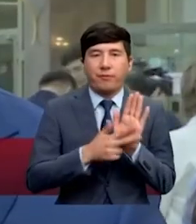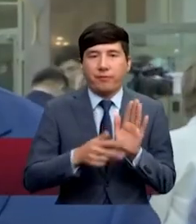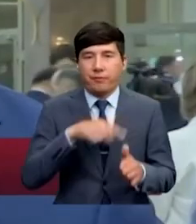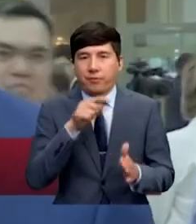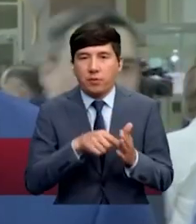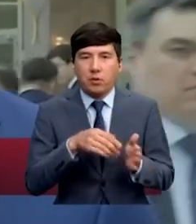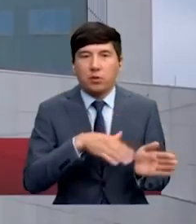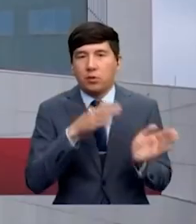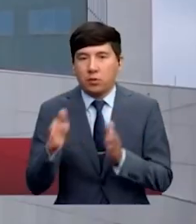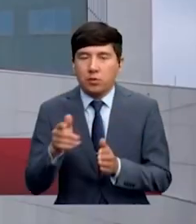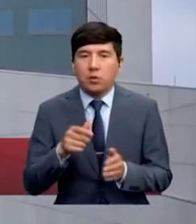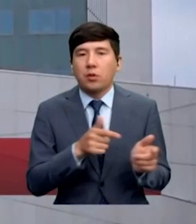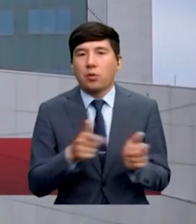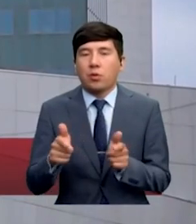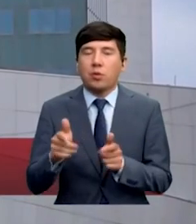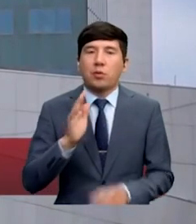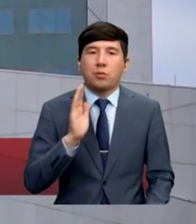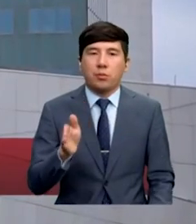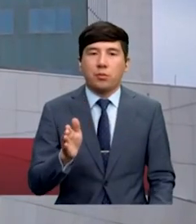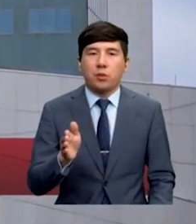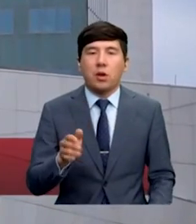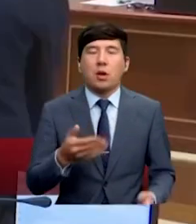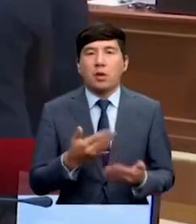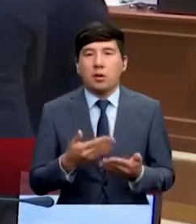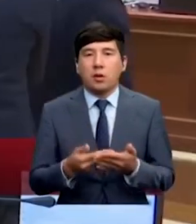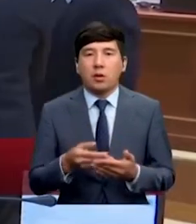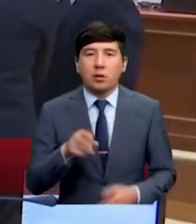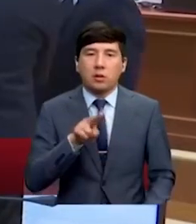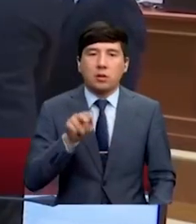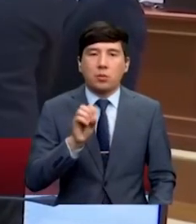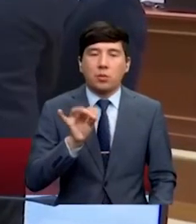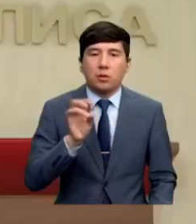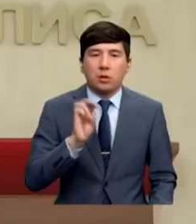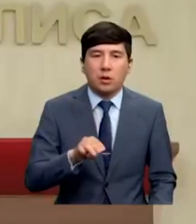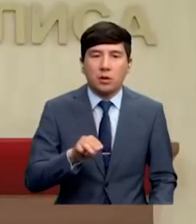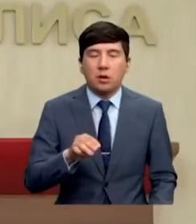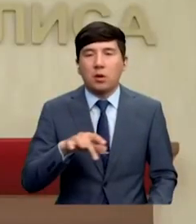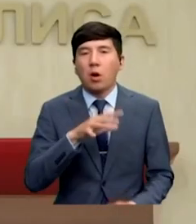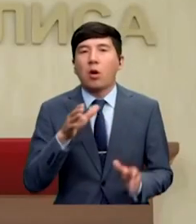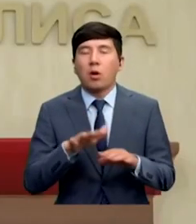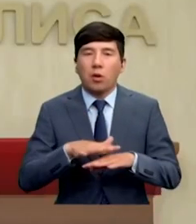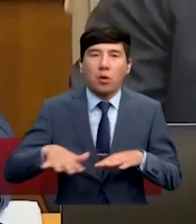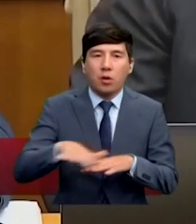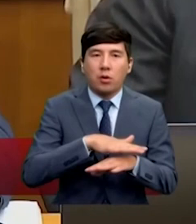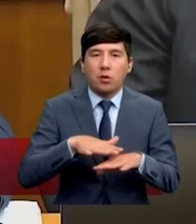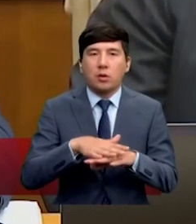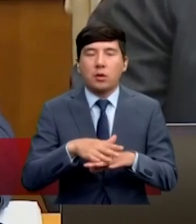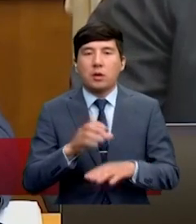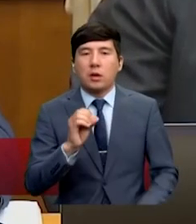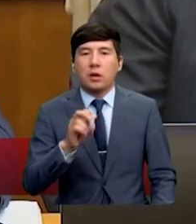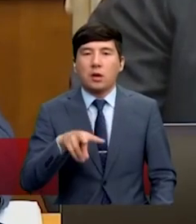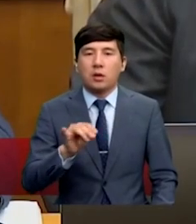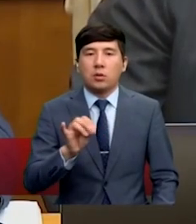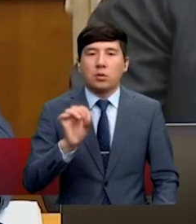следующую сессию мы уже подготовили. Бұл сессияда көшке ілесе алмаған кей депутаттар да болған екен. Ондай халық қалаулыларына Елнұр Бейсенбаев